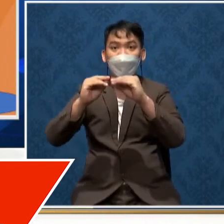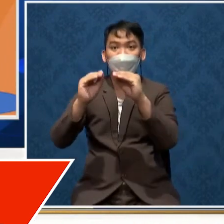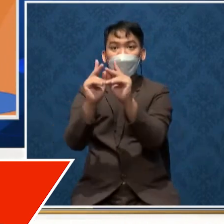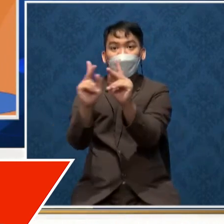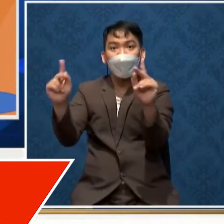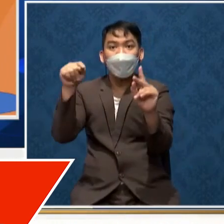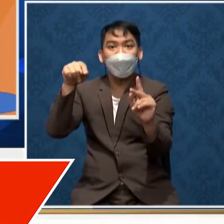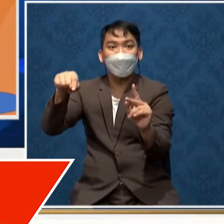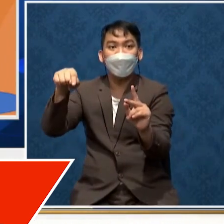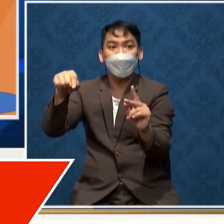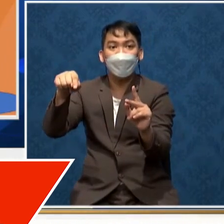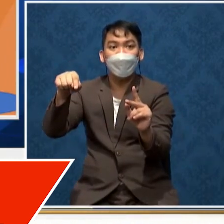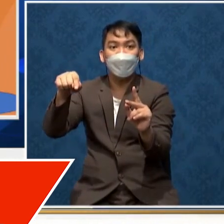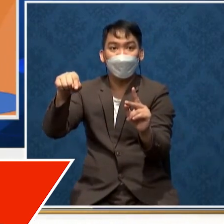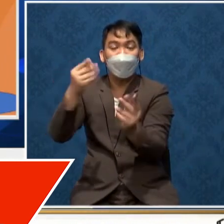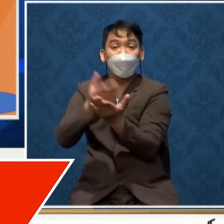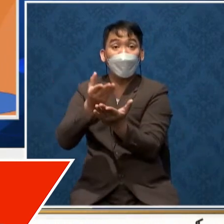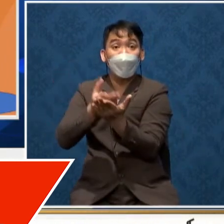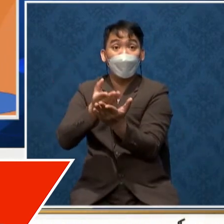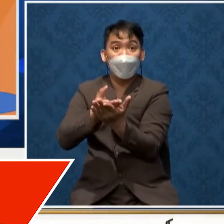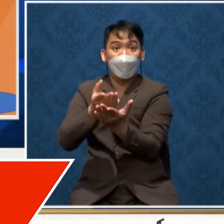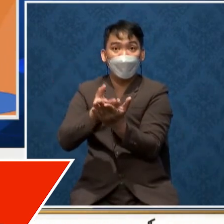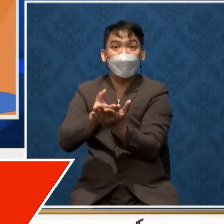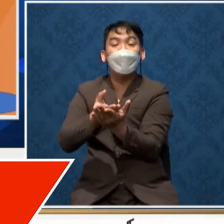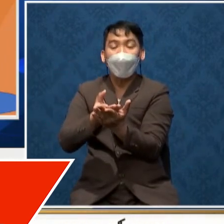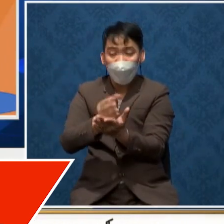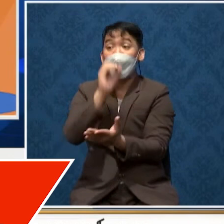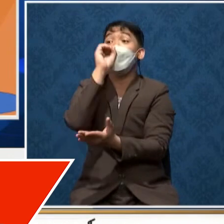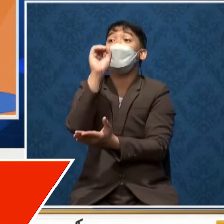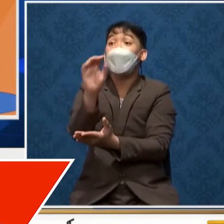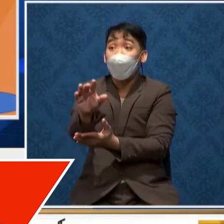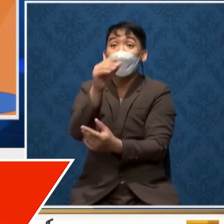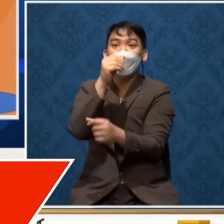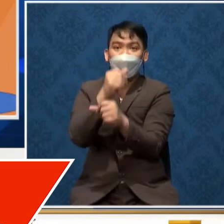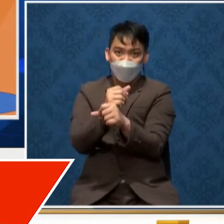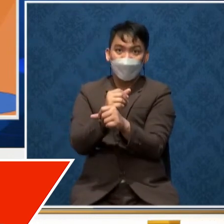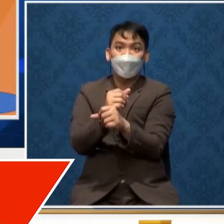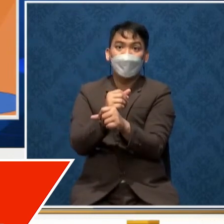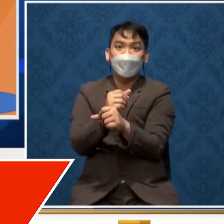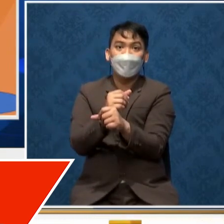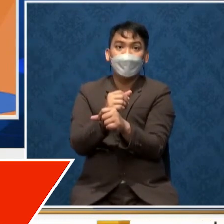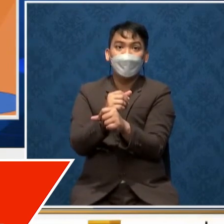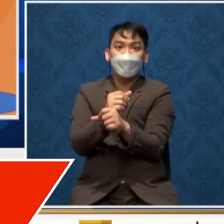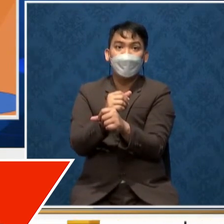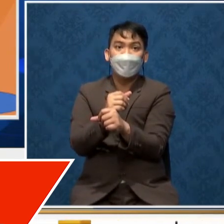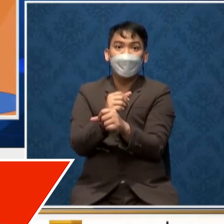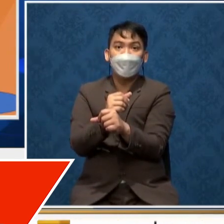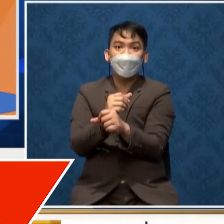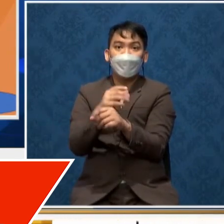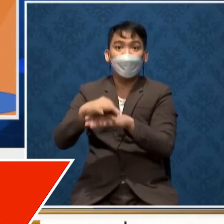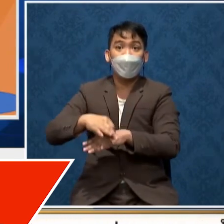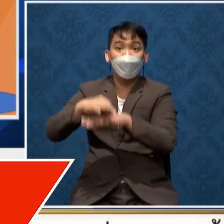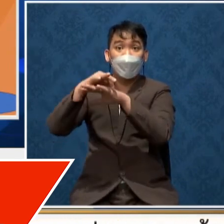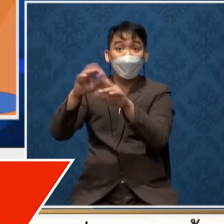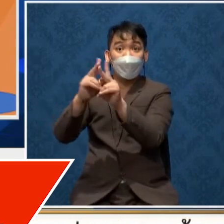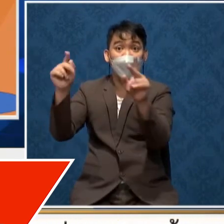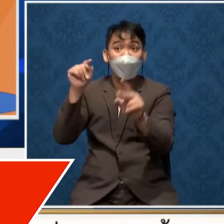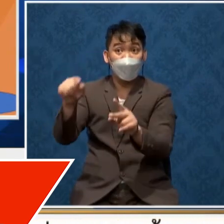วิสามัญงบประมาณจะมอบหมายในฐานะเป็นกรรมาธิการ